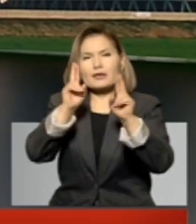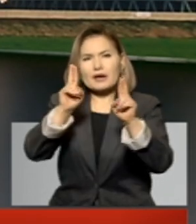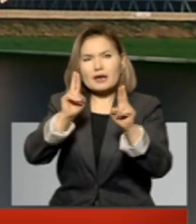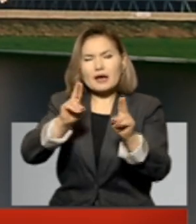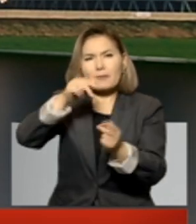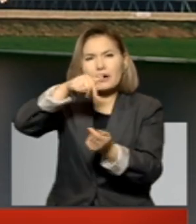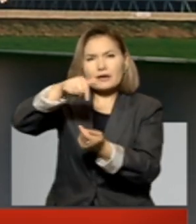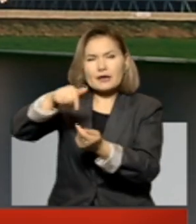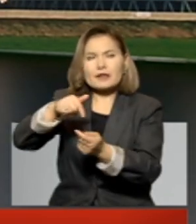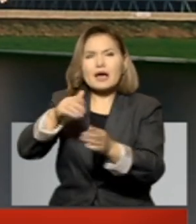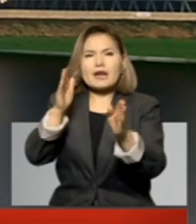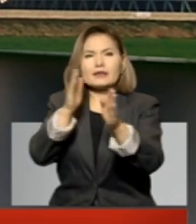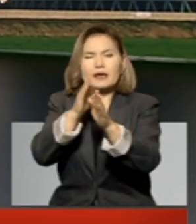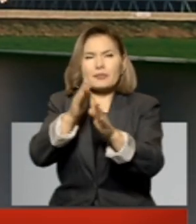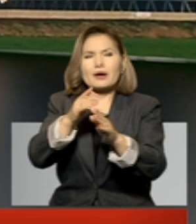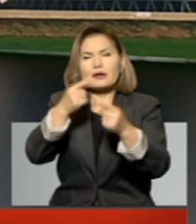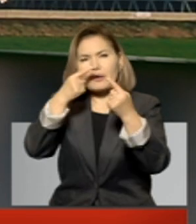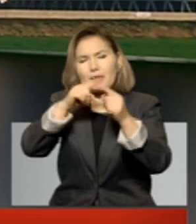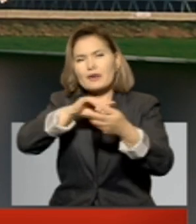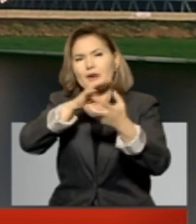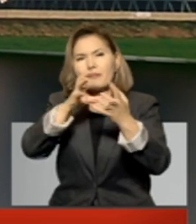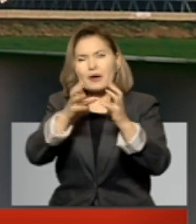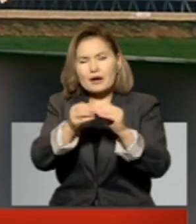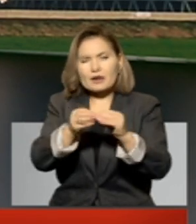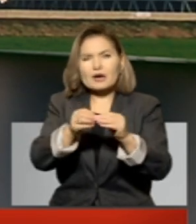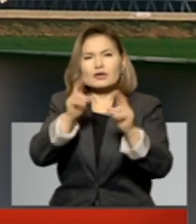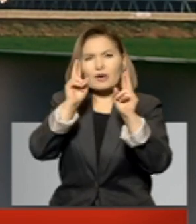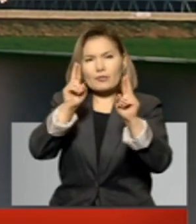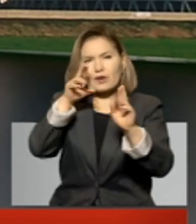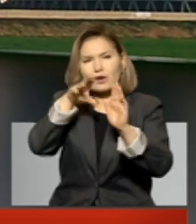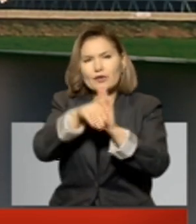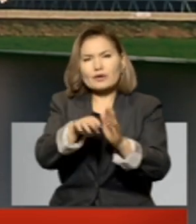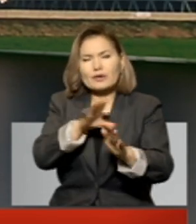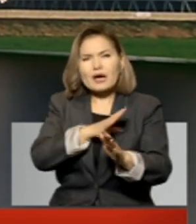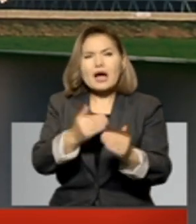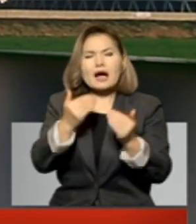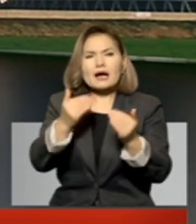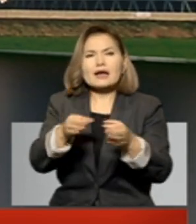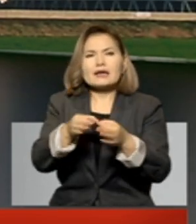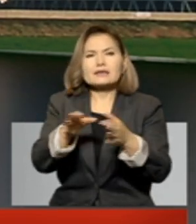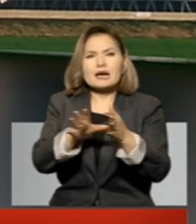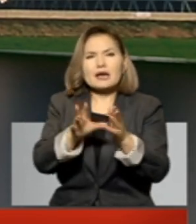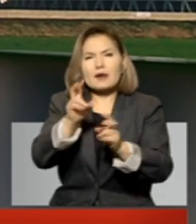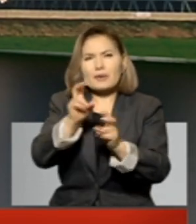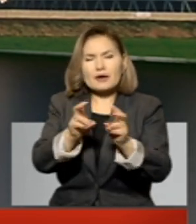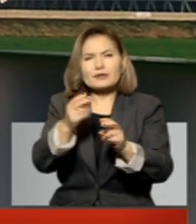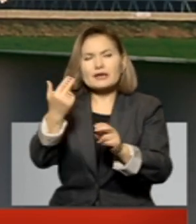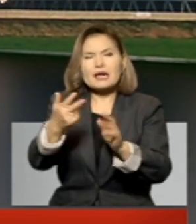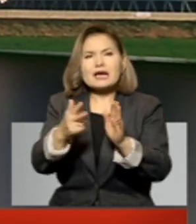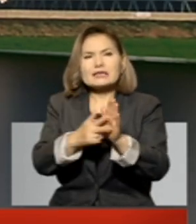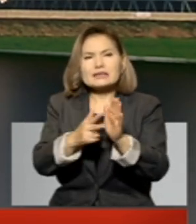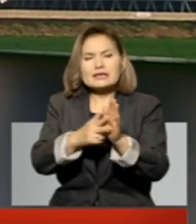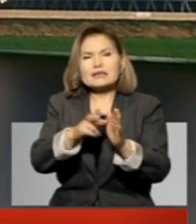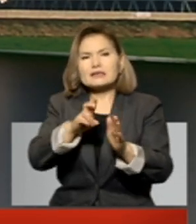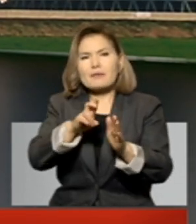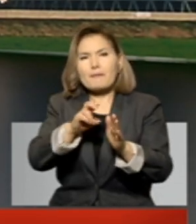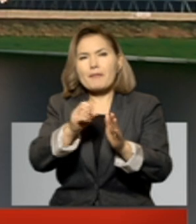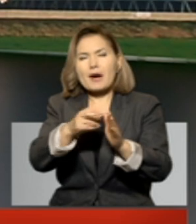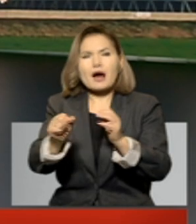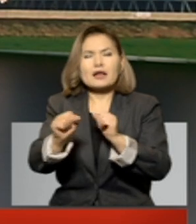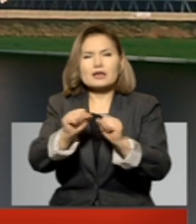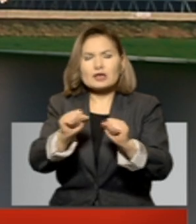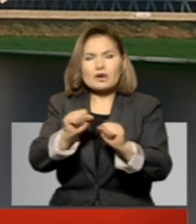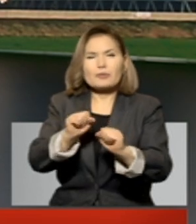стандарттарға сай, табиғи және техногендік жағдайларды ескеріліп салынуда. Яғни қазіргі АЭС-тар 8 балдық жер